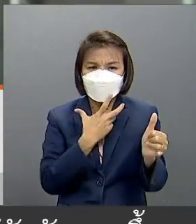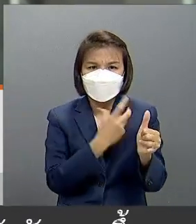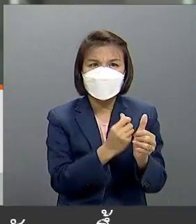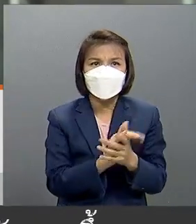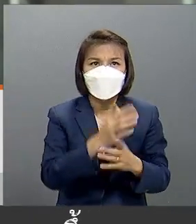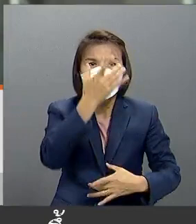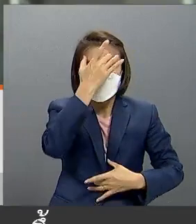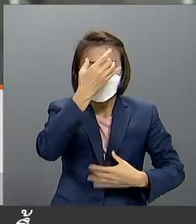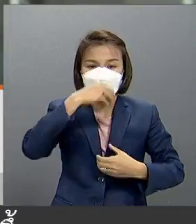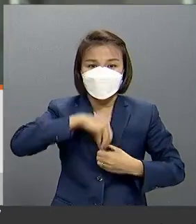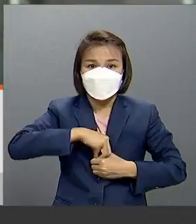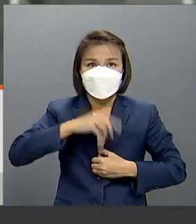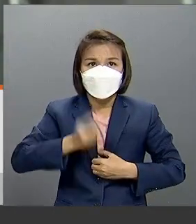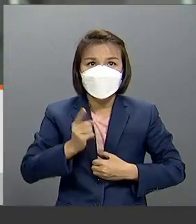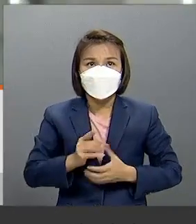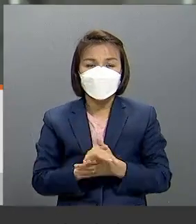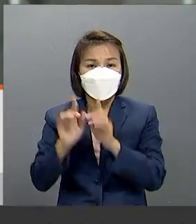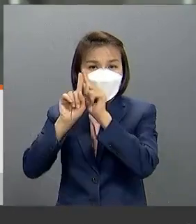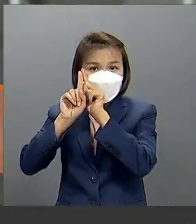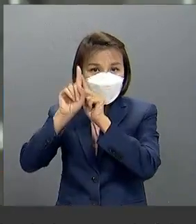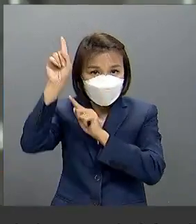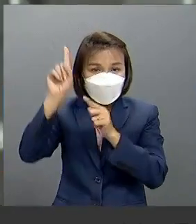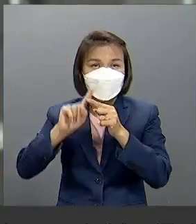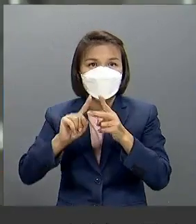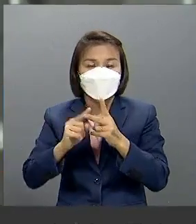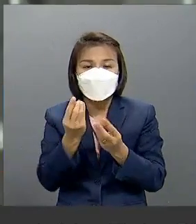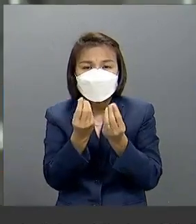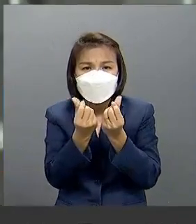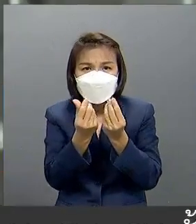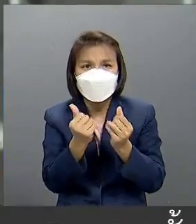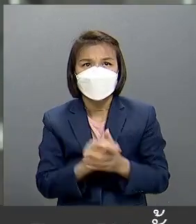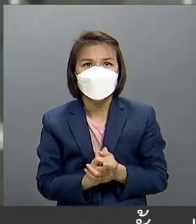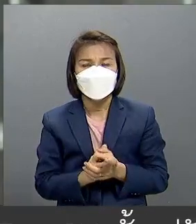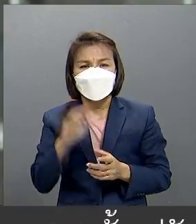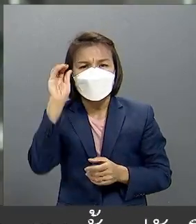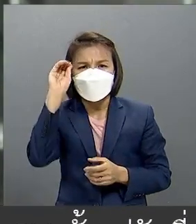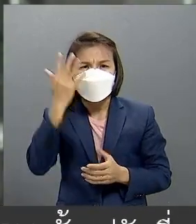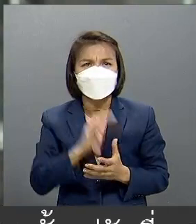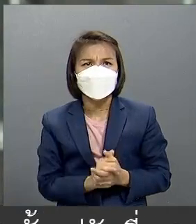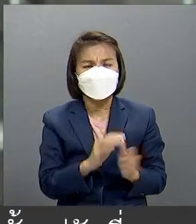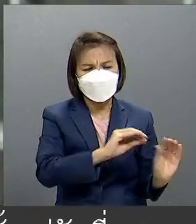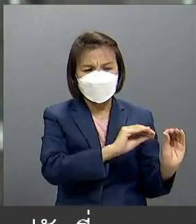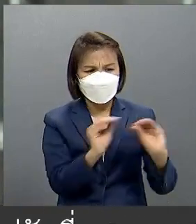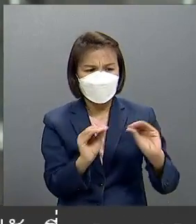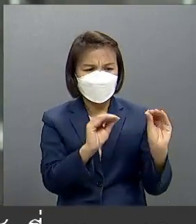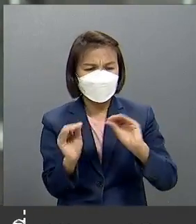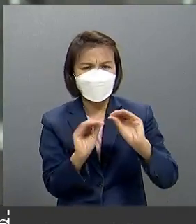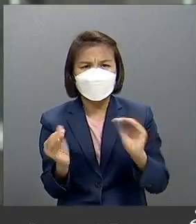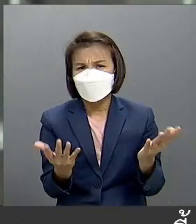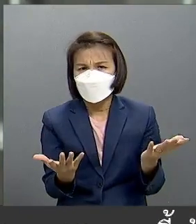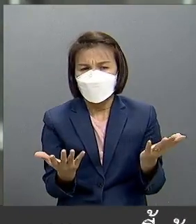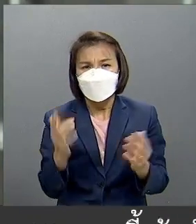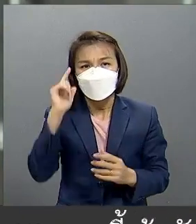มเสี่ยงจะเป็นความดันแล้วก็คอเลสเตอรอลตอนนี้ผมก็ไม่เข้าใจมันเลื่อนแล้วเลื่อนอีกผมก็ไม่รู้จะยังไงอ่ะ